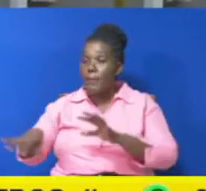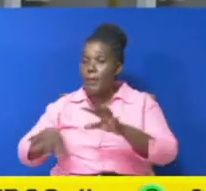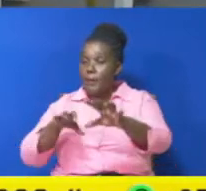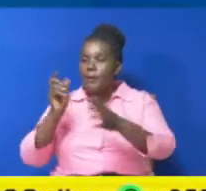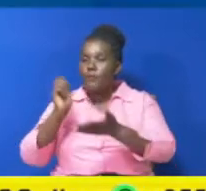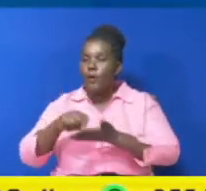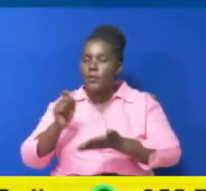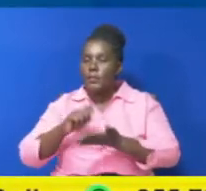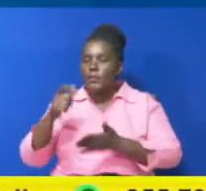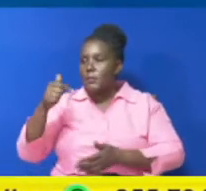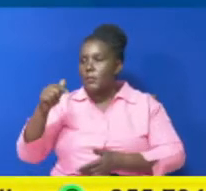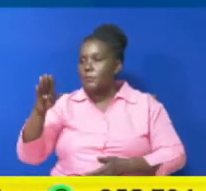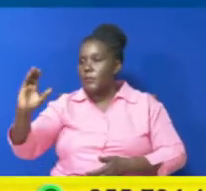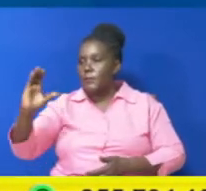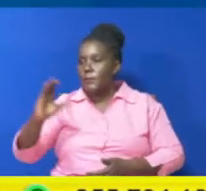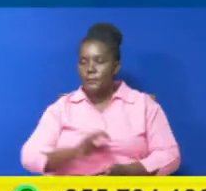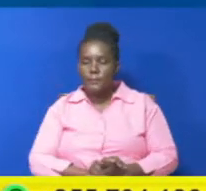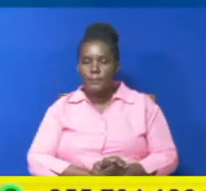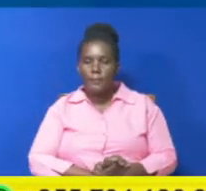TBC.